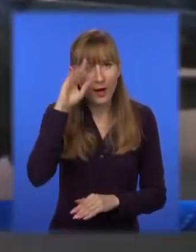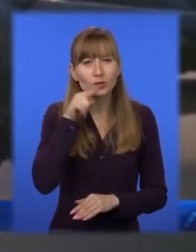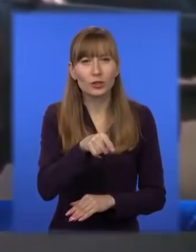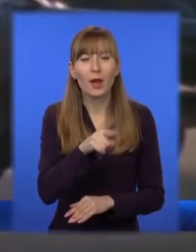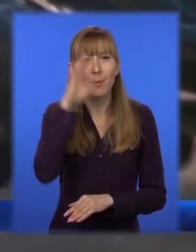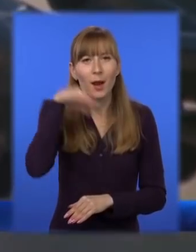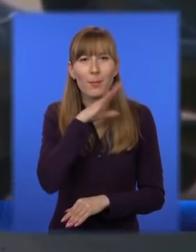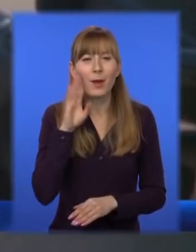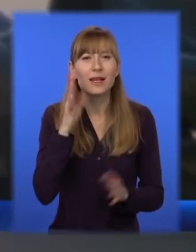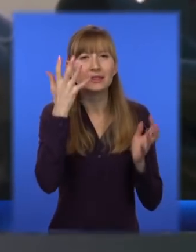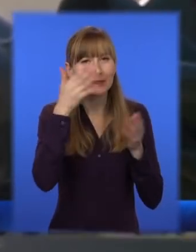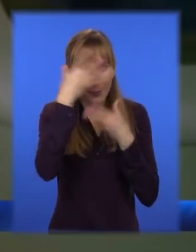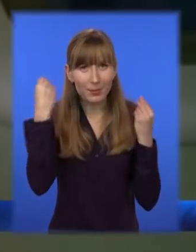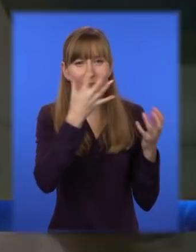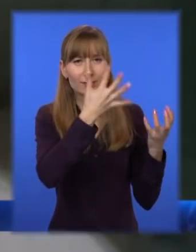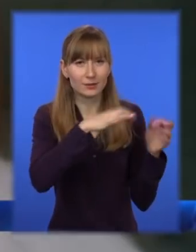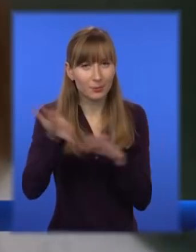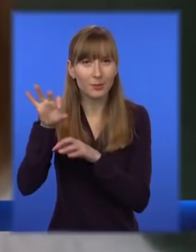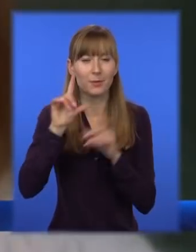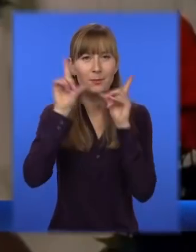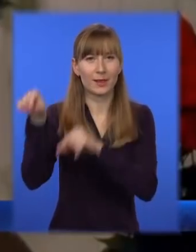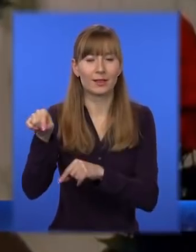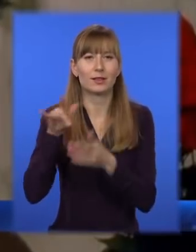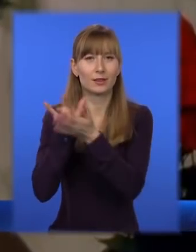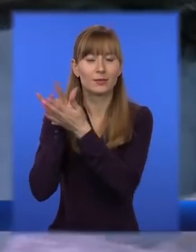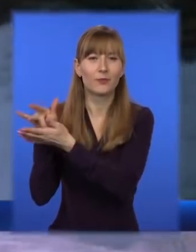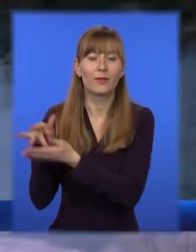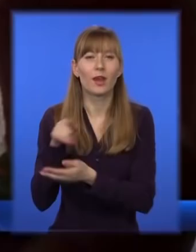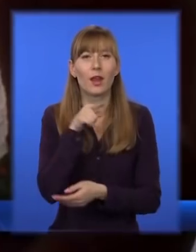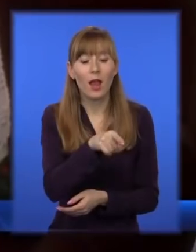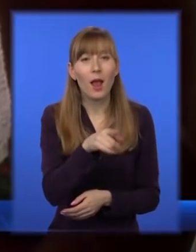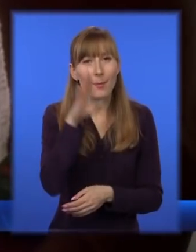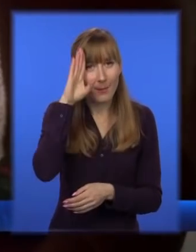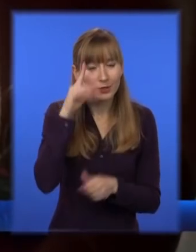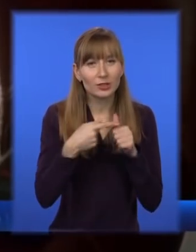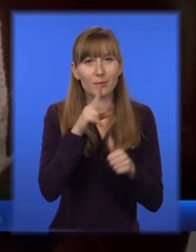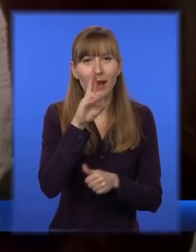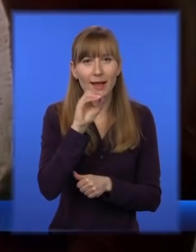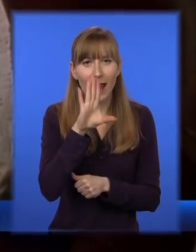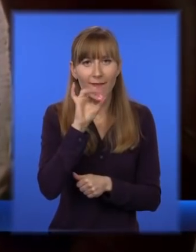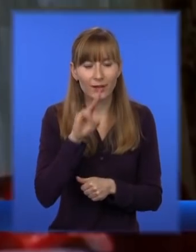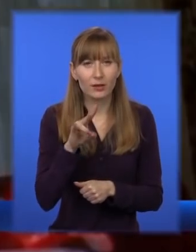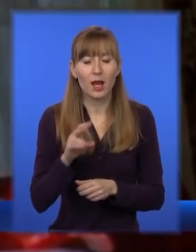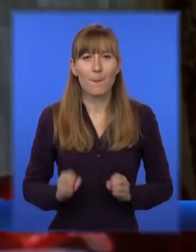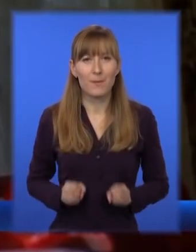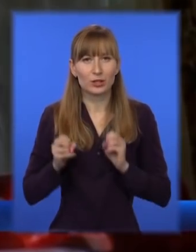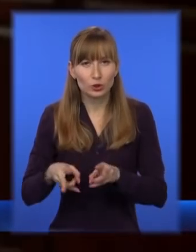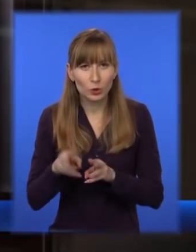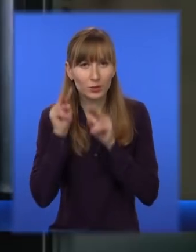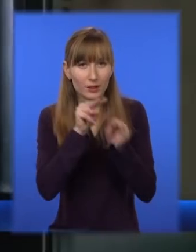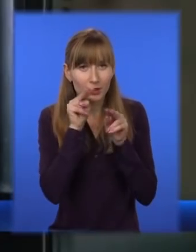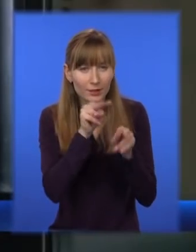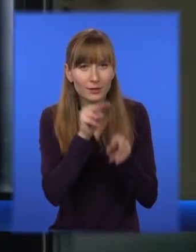із собою взяти батьки у відпустку до Європи. За головним героєм Кевіном стежать два злодії, які називають себе «мокрі